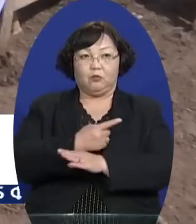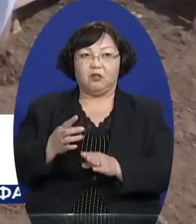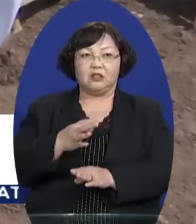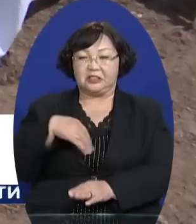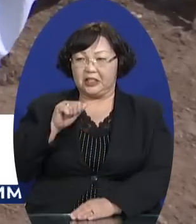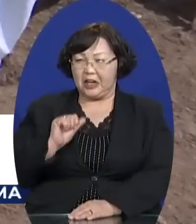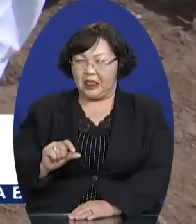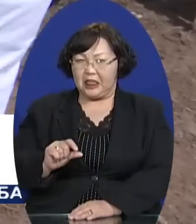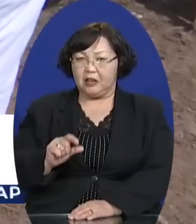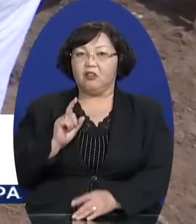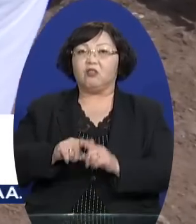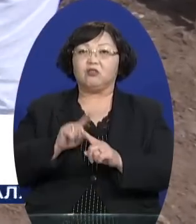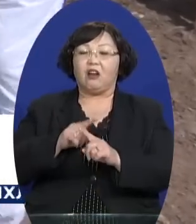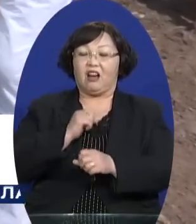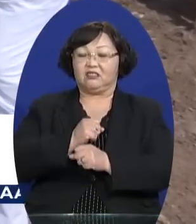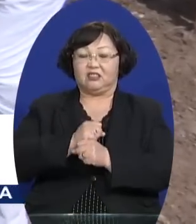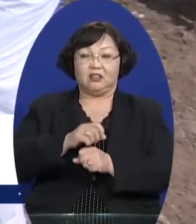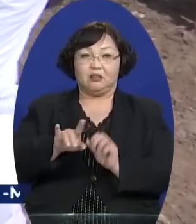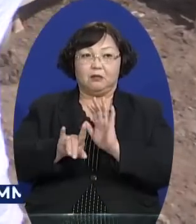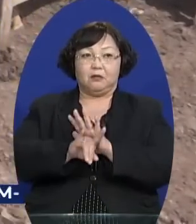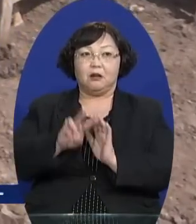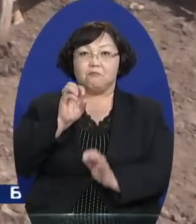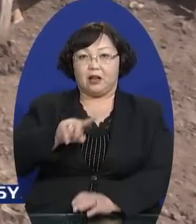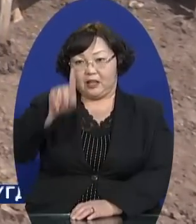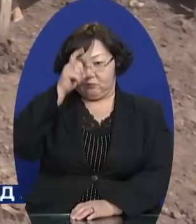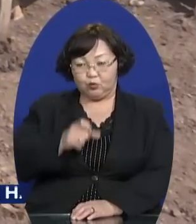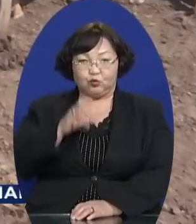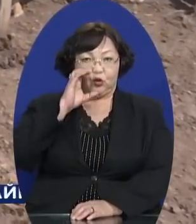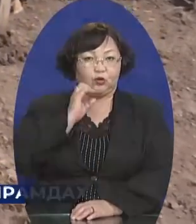бага учраас орон нутагт ажиллах хүн ховор байна.